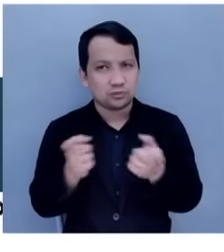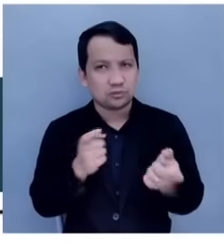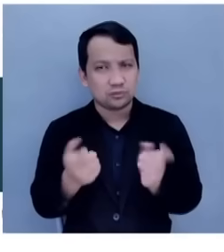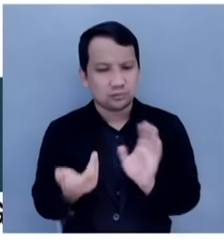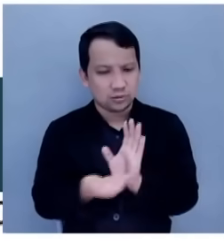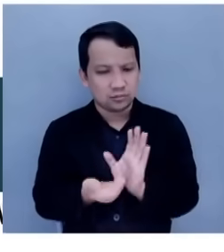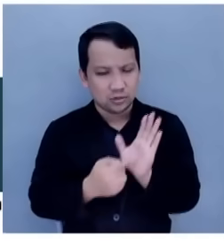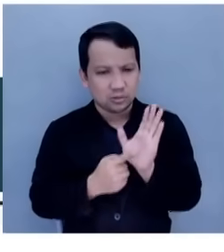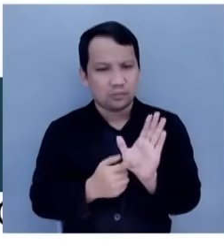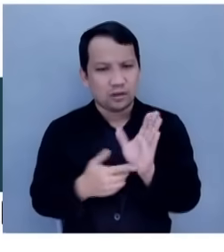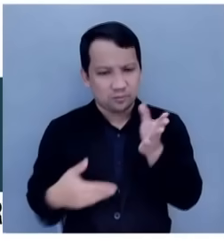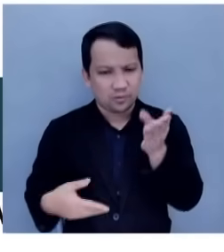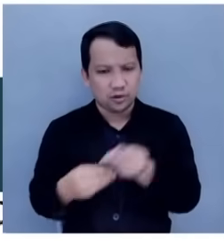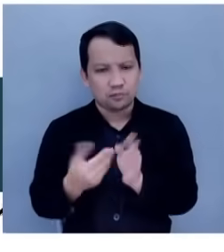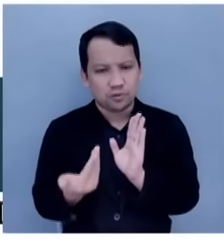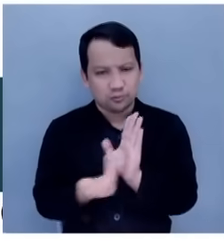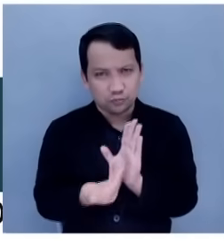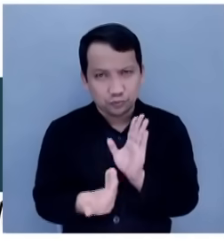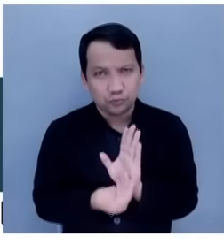provided for. So talagang ito,